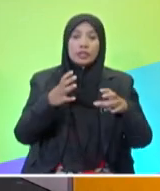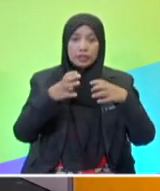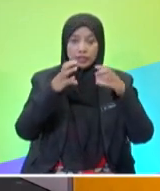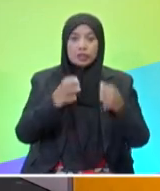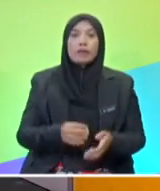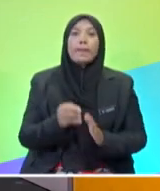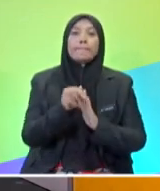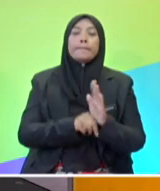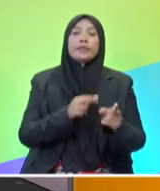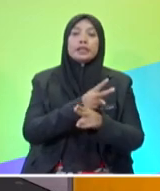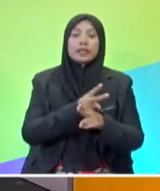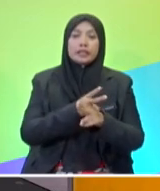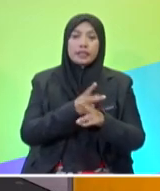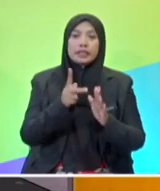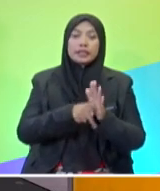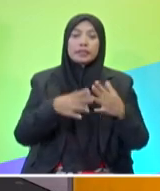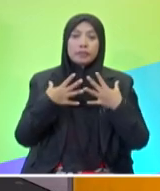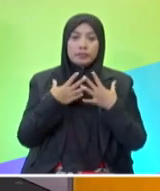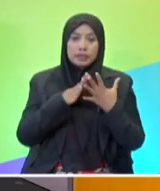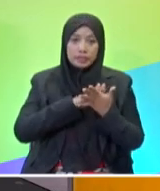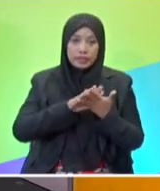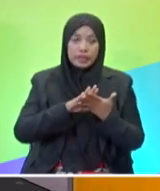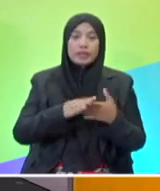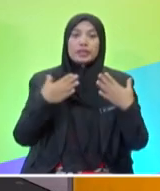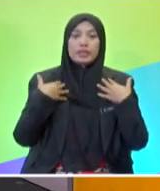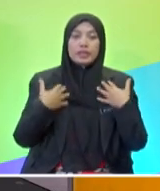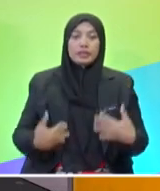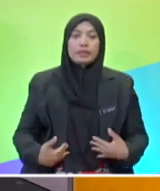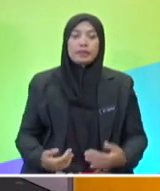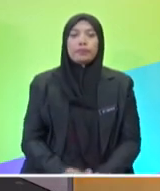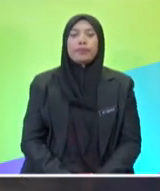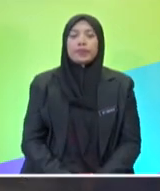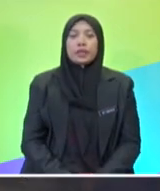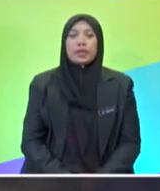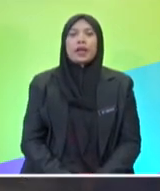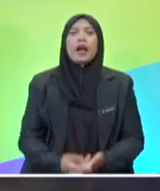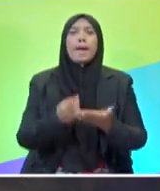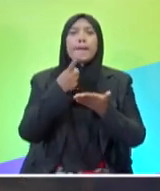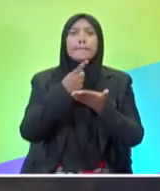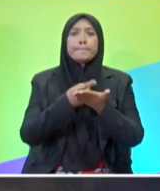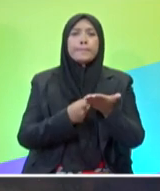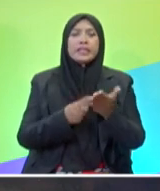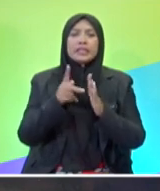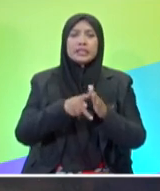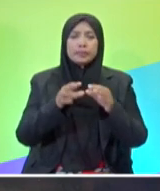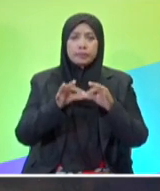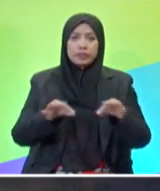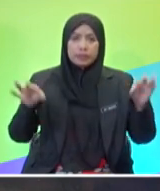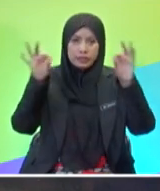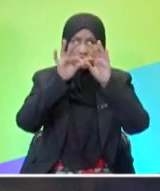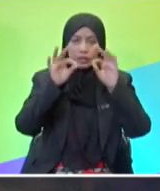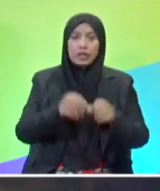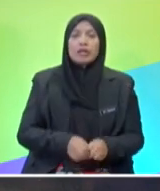menjaga kebersihan diri. Okey, baiklah. Sekarang ni Ustazah akan terangkan pula apakah kepentingan menjaga kebersihan